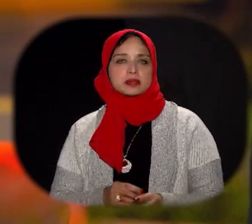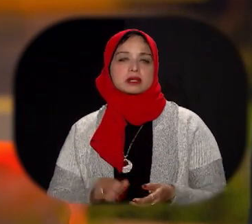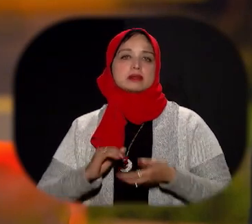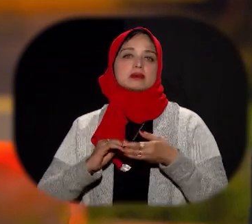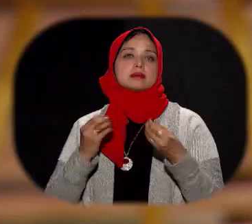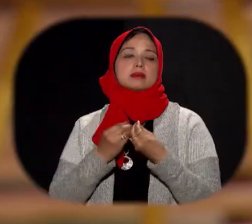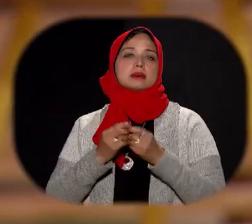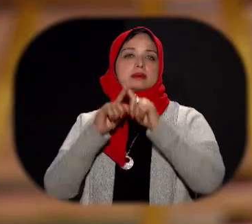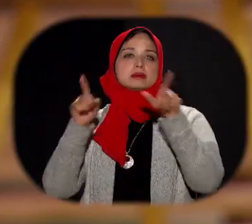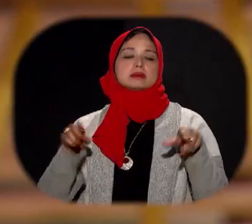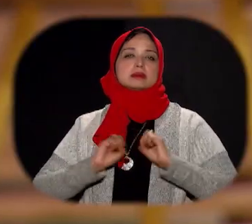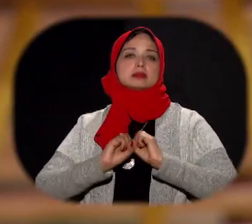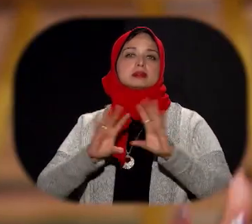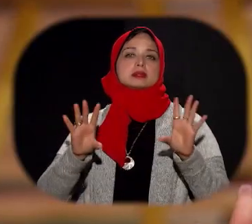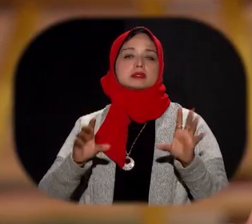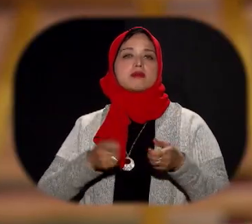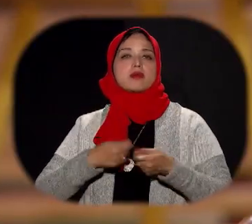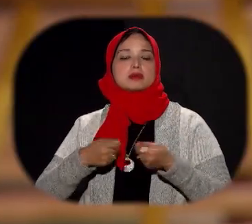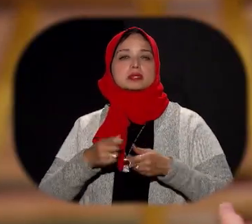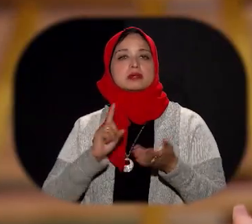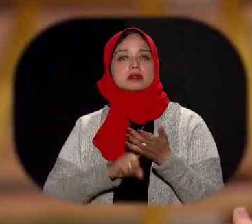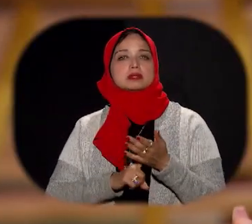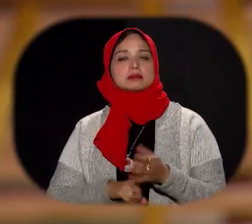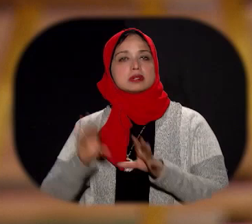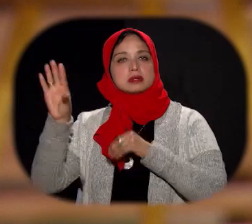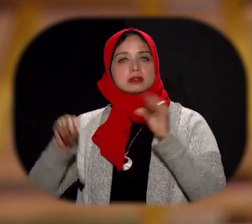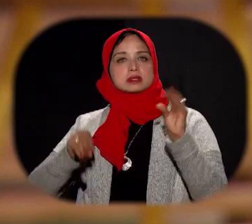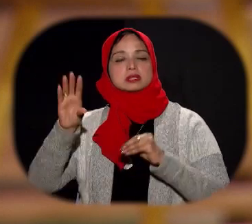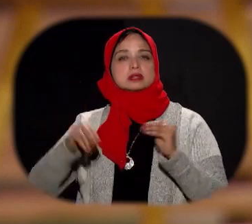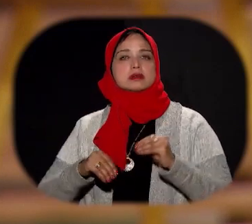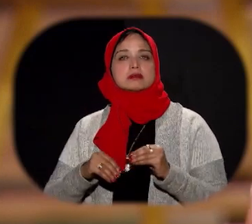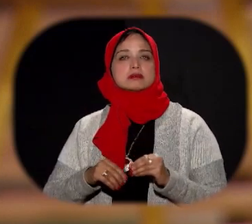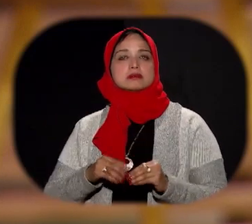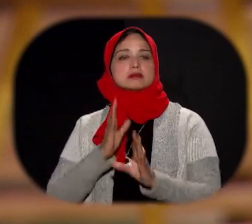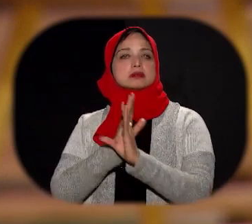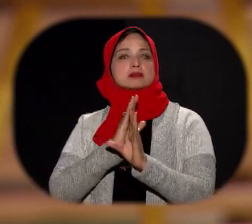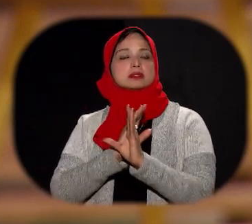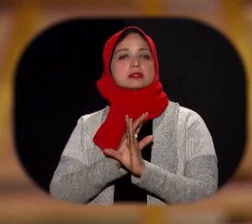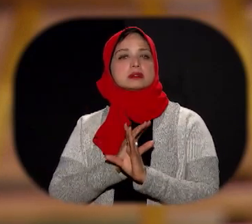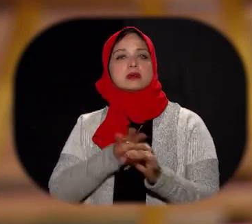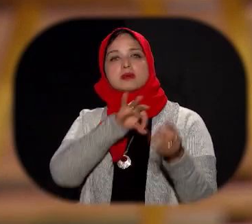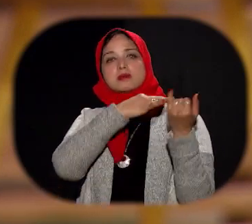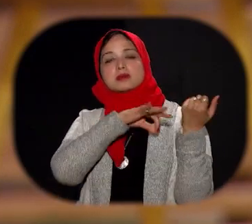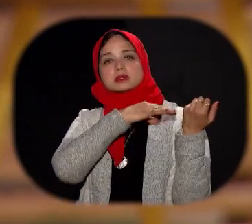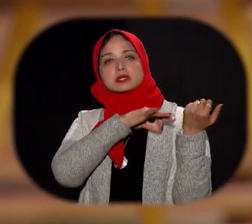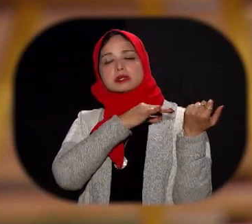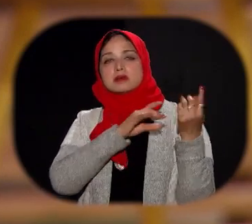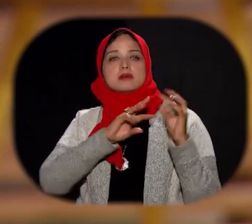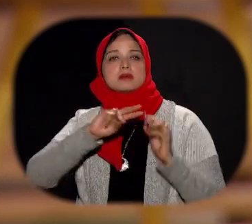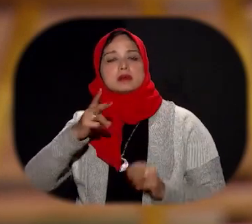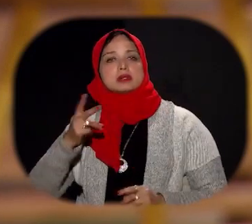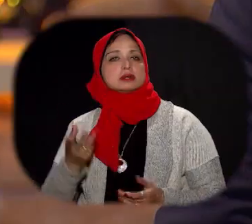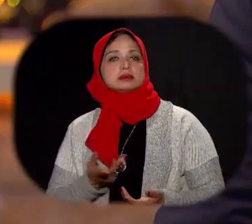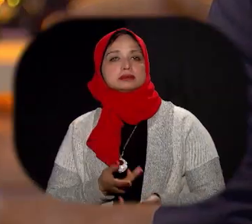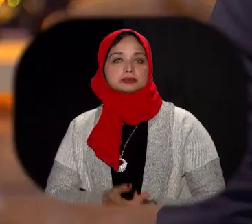اه مدفوع طيب وال القصه بتبقى باداء ولا بتبقوا فيها مزيكه وكده ولا بتكون كانه كاني بقرا